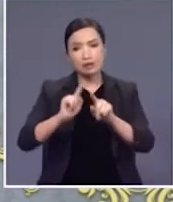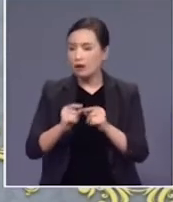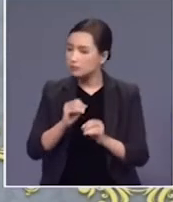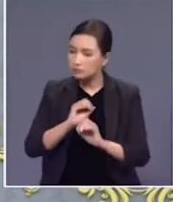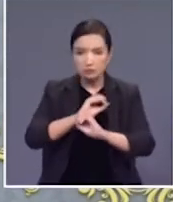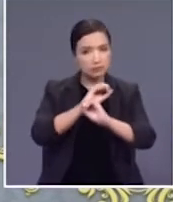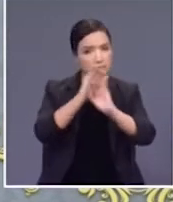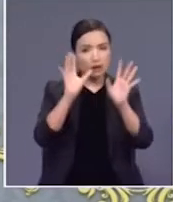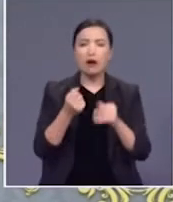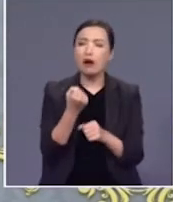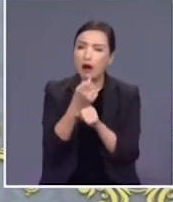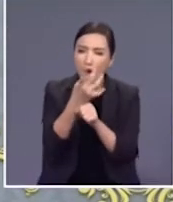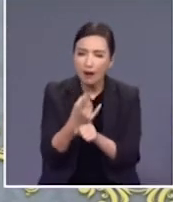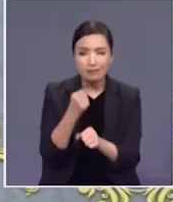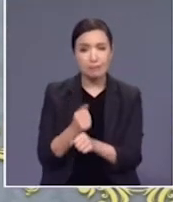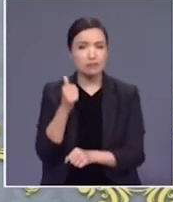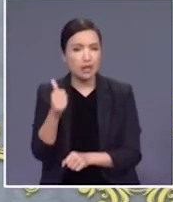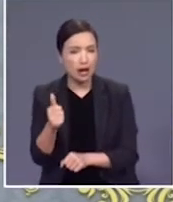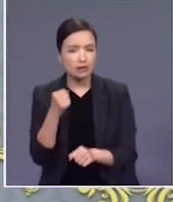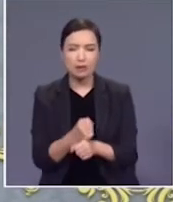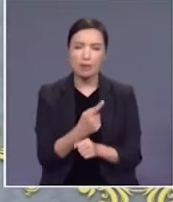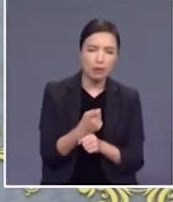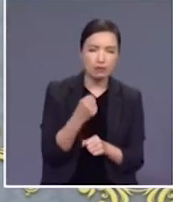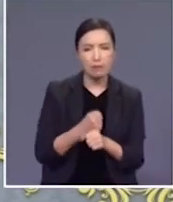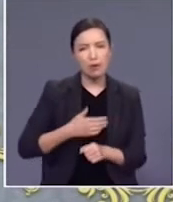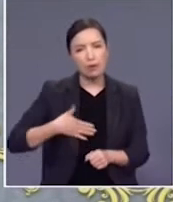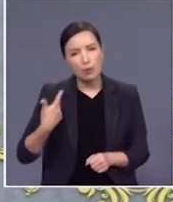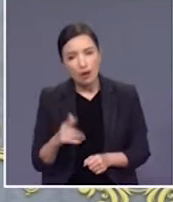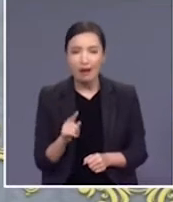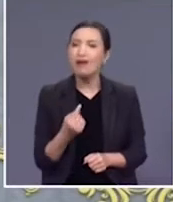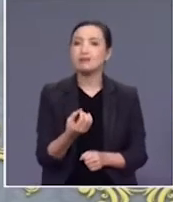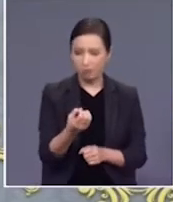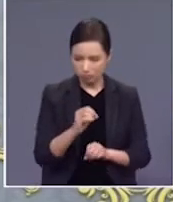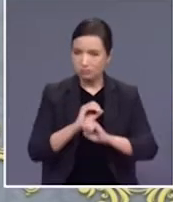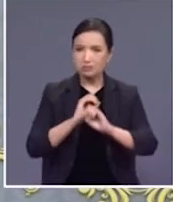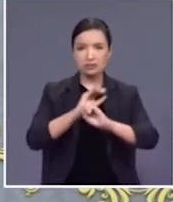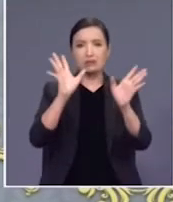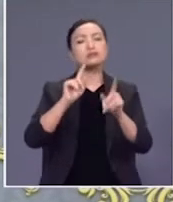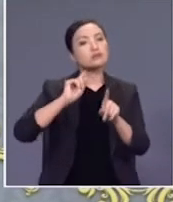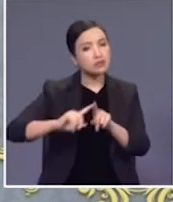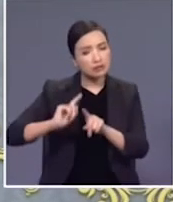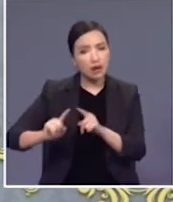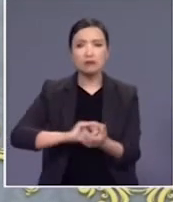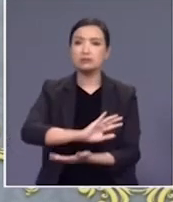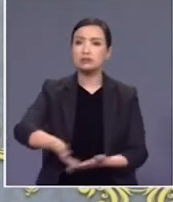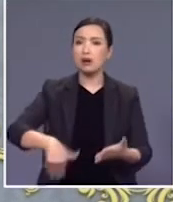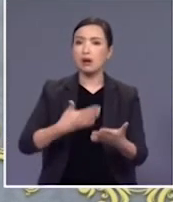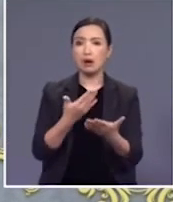นอะไรที่ทำได้ทำไม่ได้อะไรที่ทำไหวไม่ไหวนะครับทางนี้เพราะว่าทุกอย่างนั้นเป็น